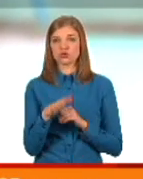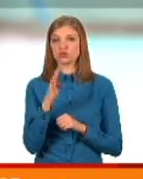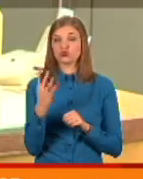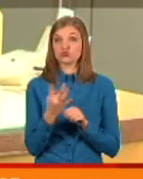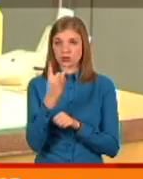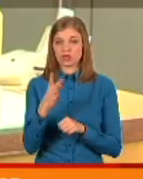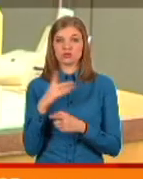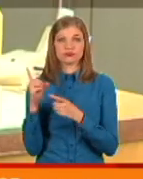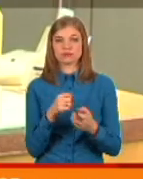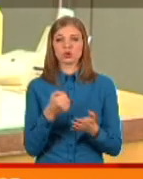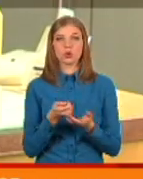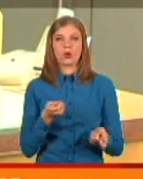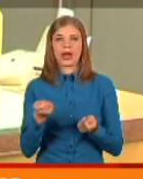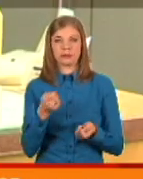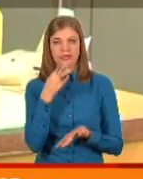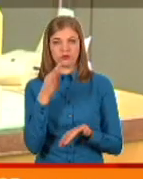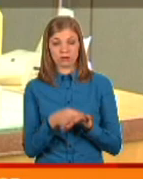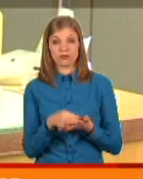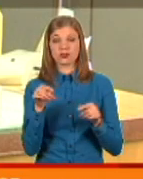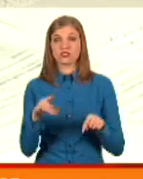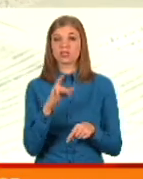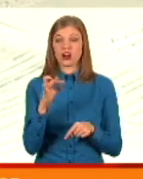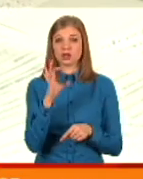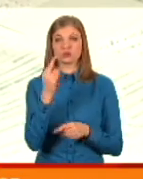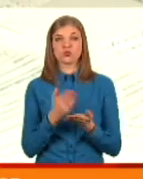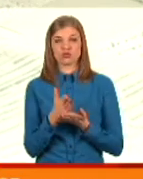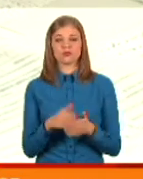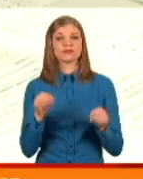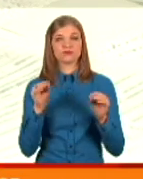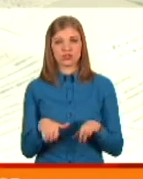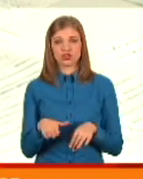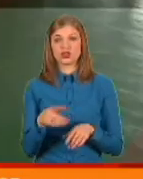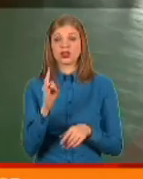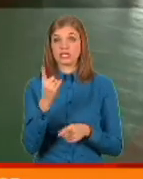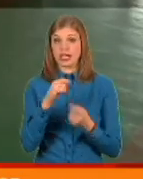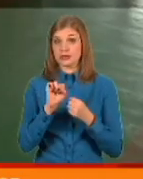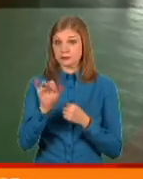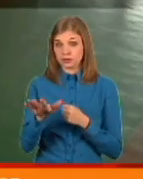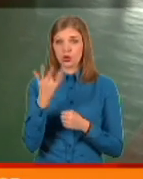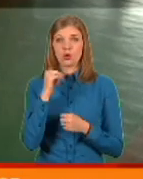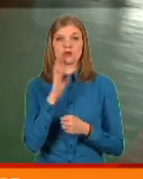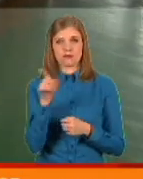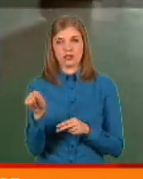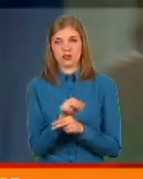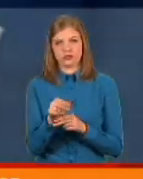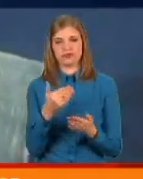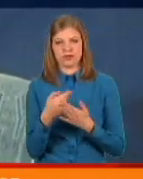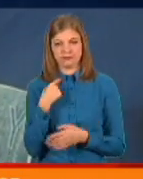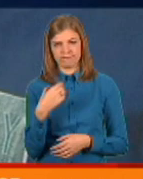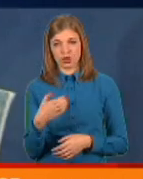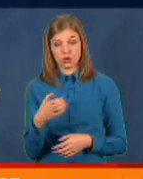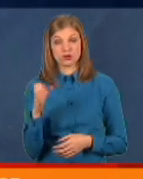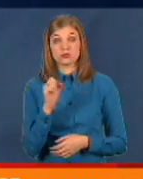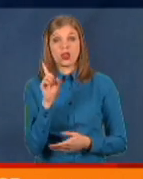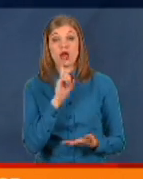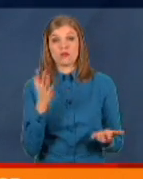4 рази притягували до адмінвідповідальності. Цього разу в соцслужбі вирішили – повернуть дітей, коли мати лікуватиметься від алкоголізму.